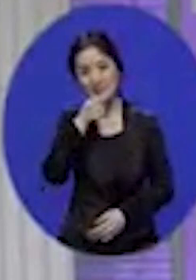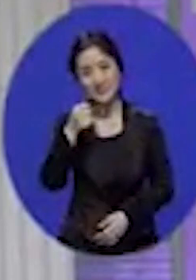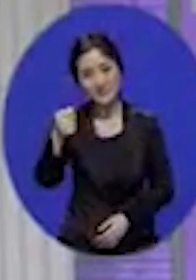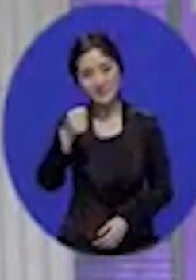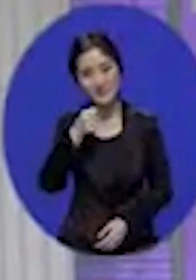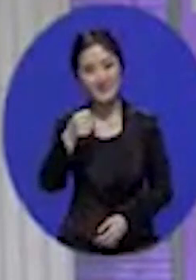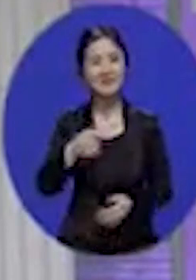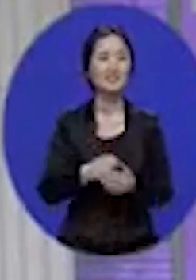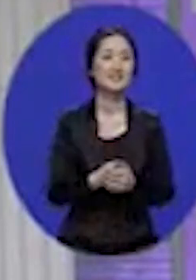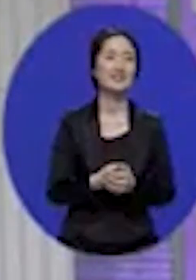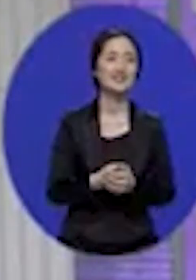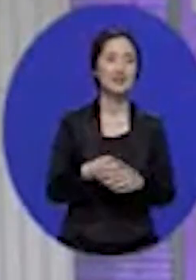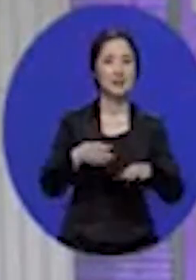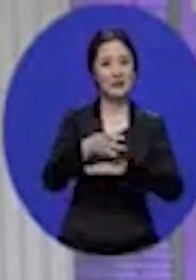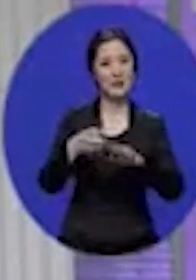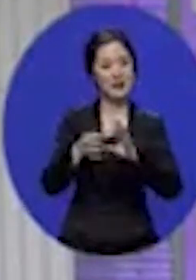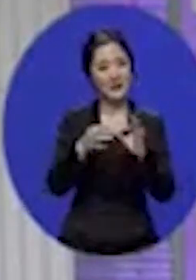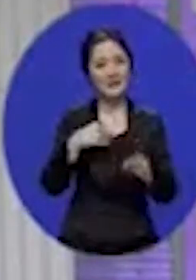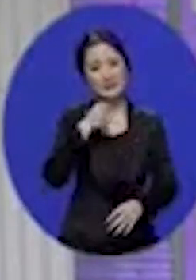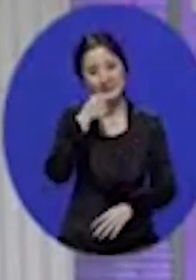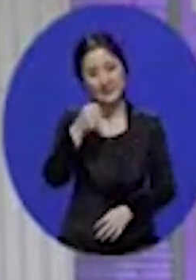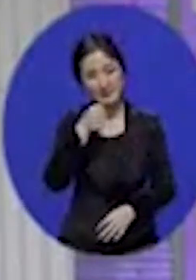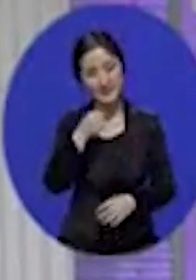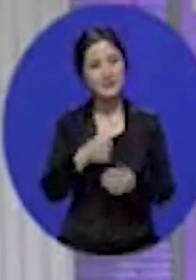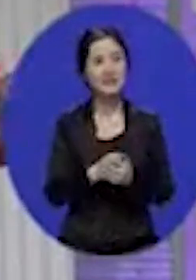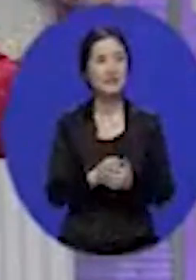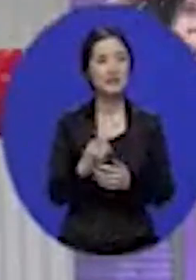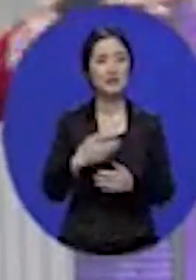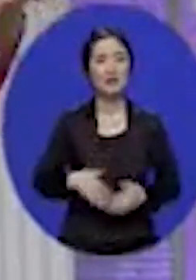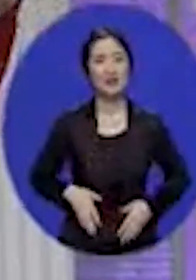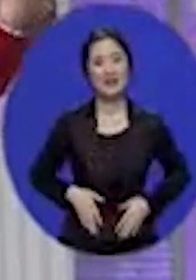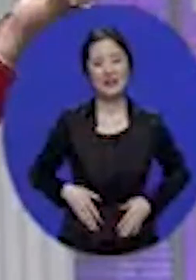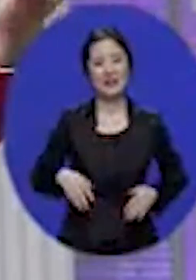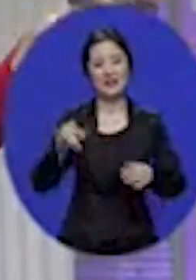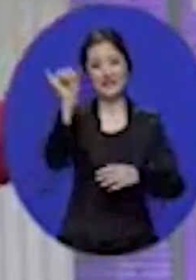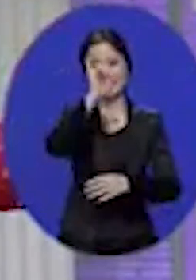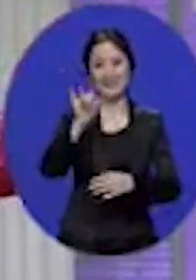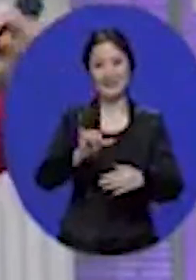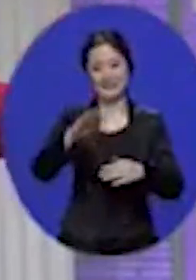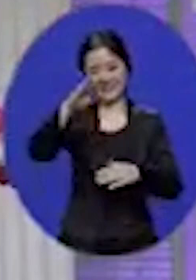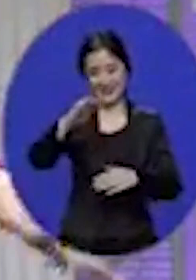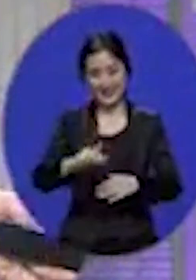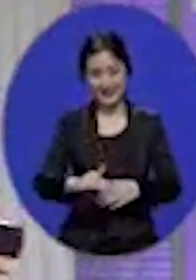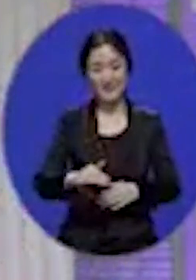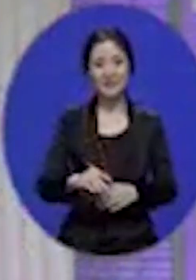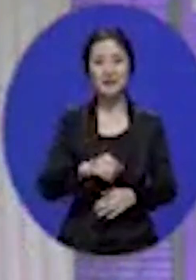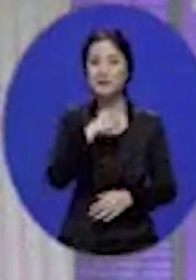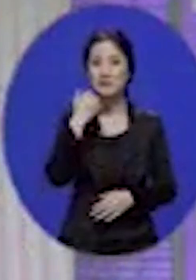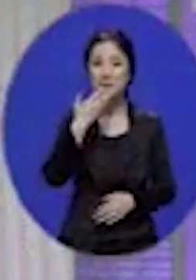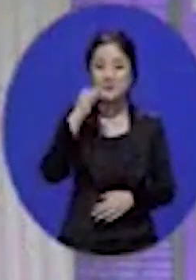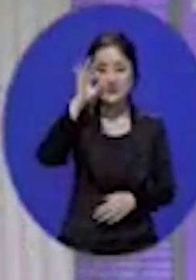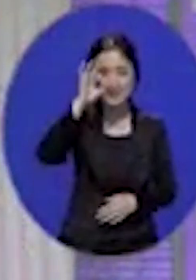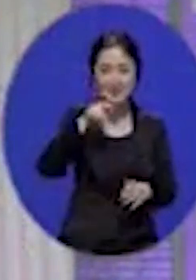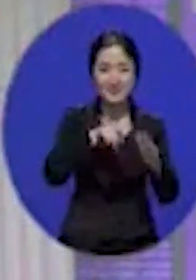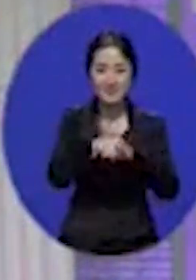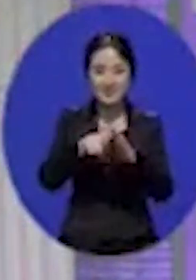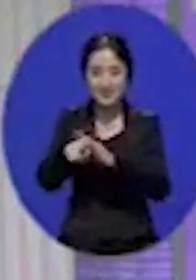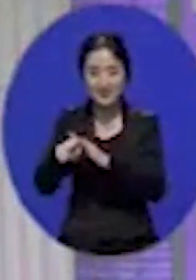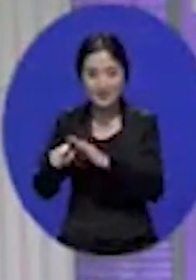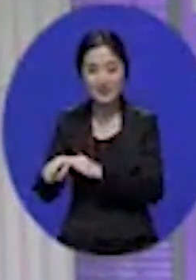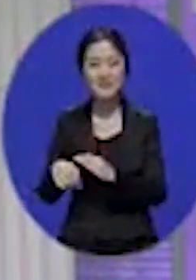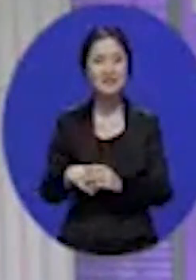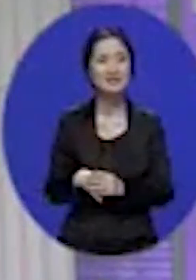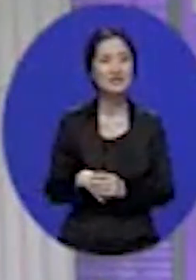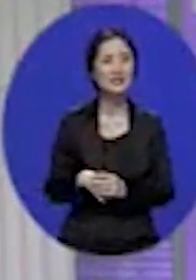서행하고 있고요. 뭐 이런 방송들 그런 거 하다가 뭐 남쪽 지방에 가서 뭐 맛있는 음식 취재하는 거, 막 산 넘고 물 건너서 막 이런 방송